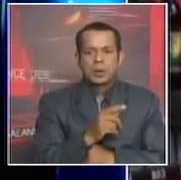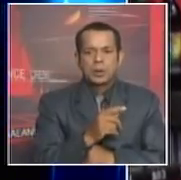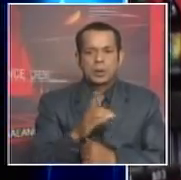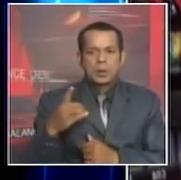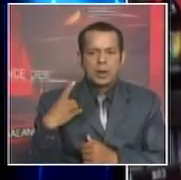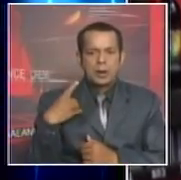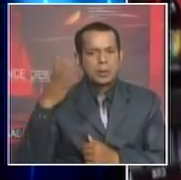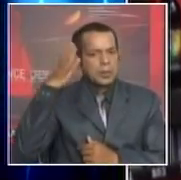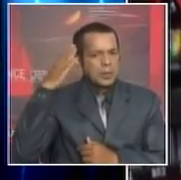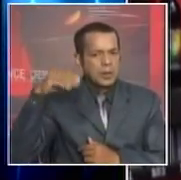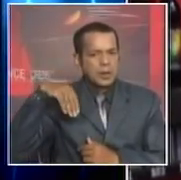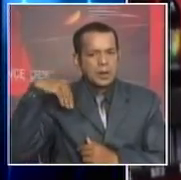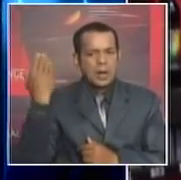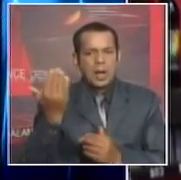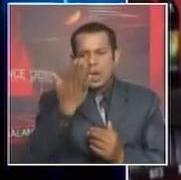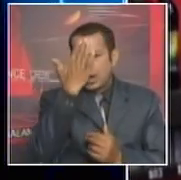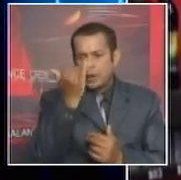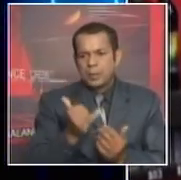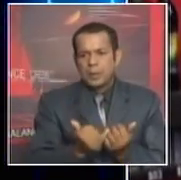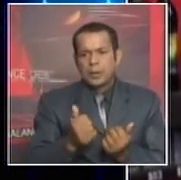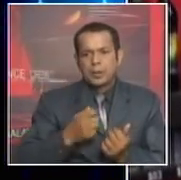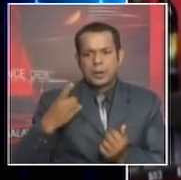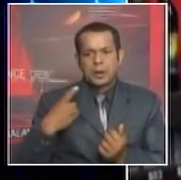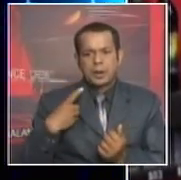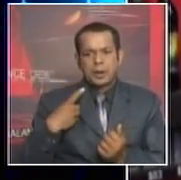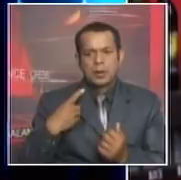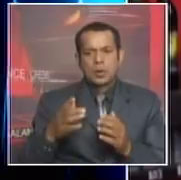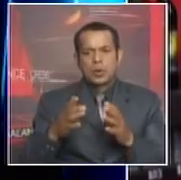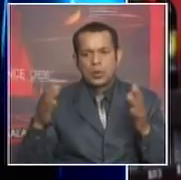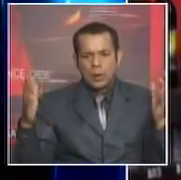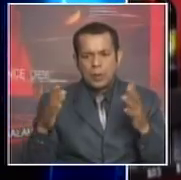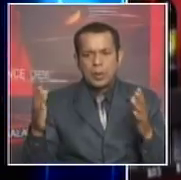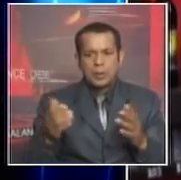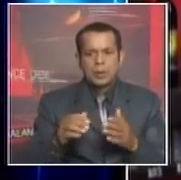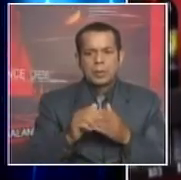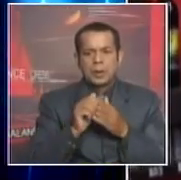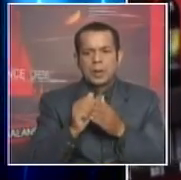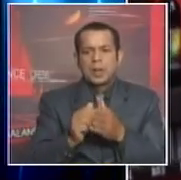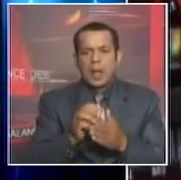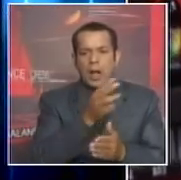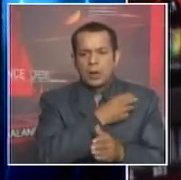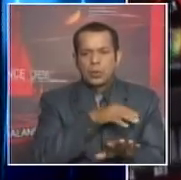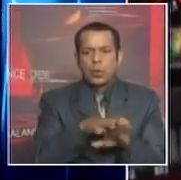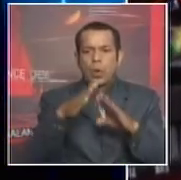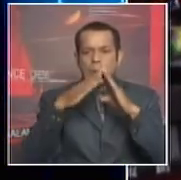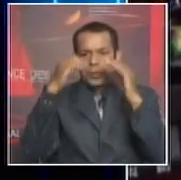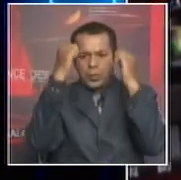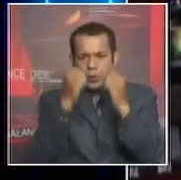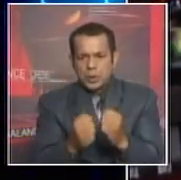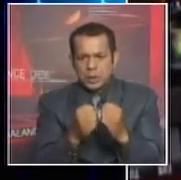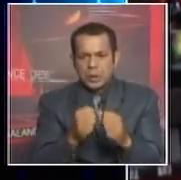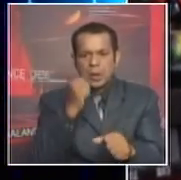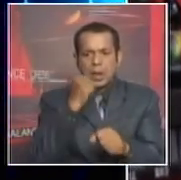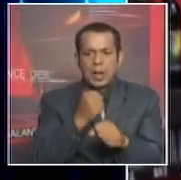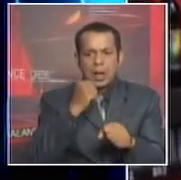ठेकेदारको लापरवाहीले गर्दाखेरि तपाईँको अब ठेकेदार पनि अब ठुल्ठुलो अब नेताहरूको आरमा तपाईँको नेताहरूको भरमा बसेर चाहिँ